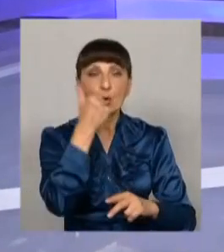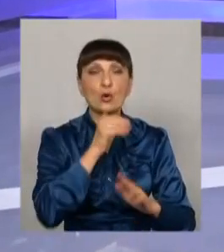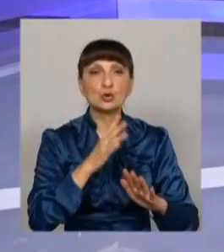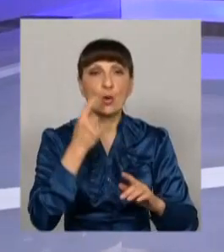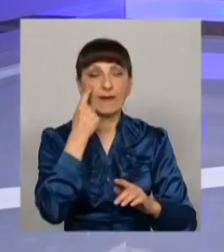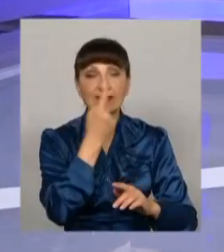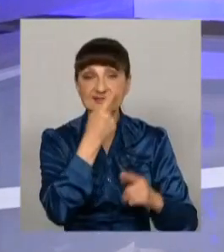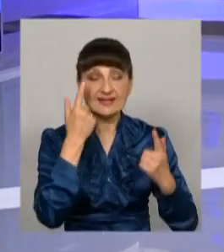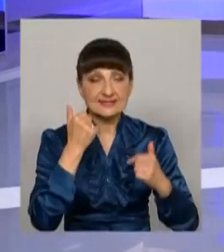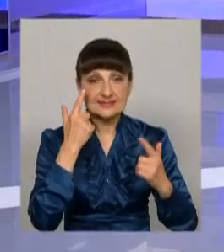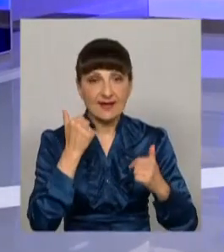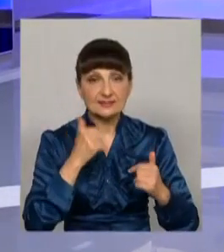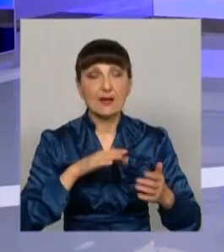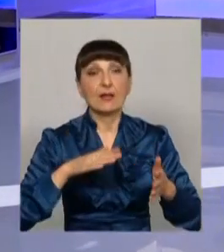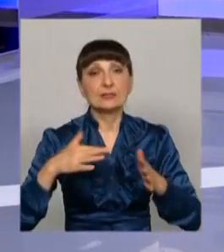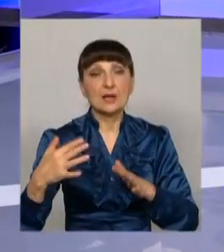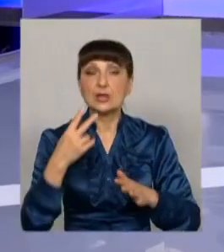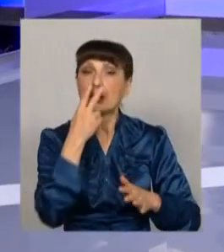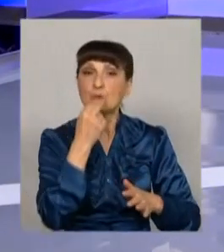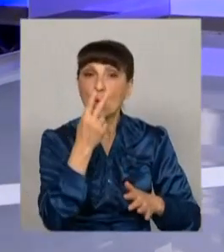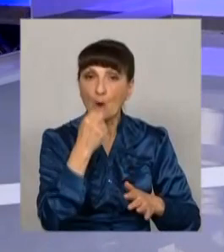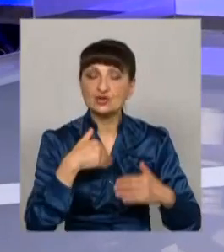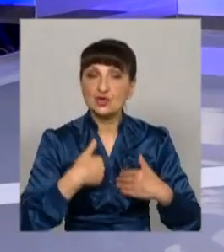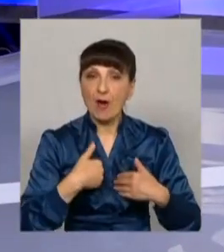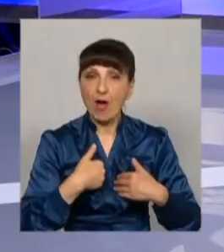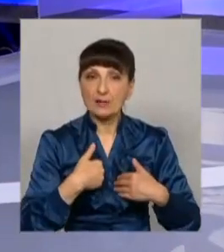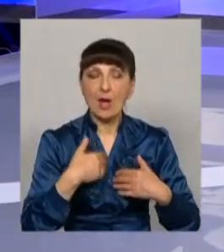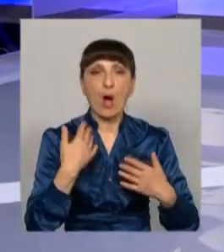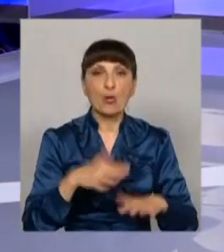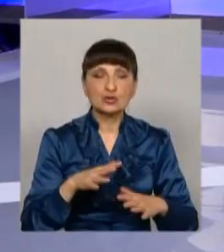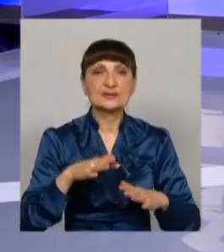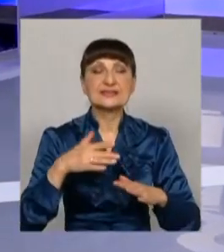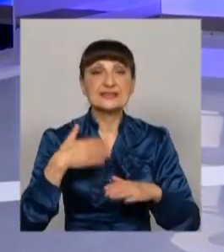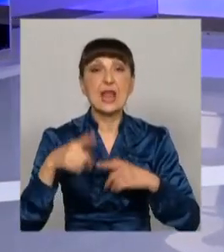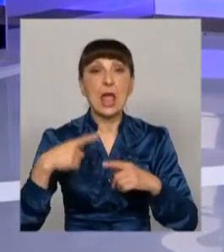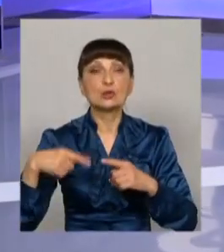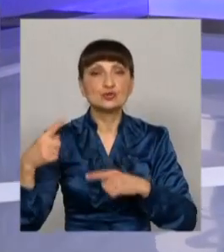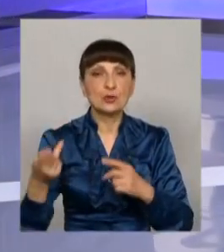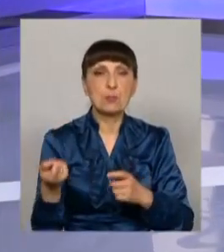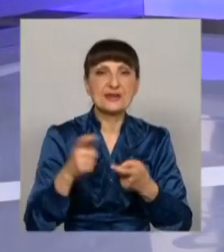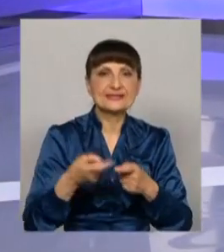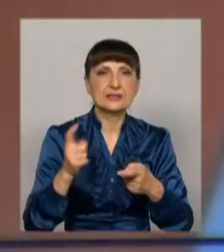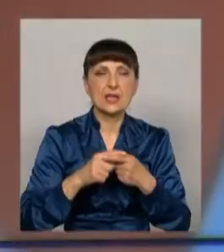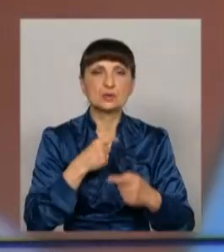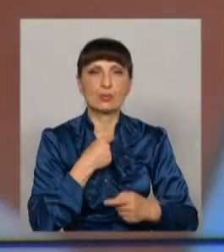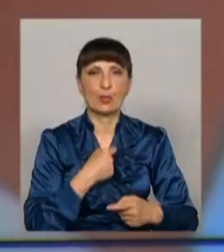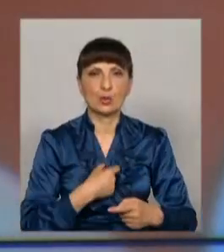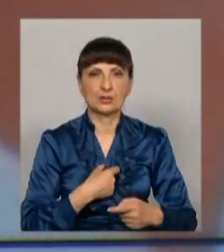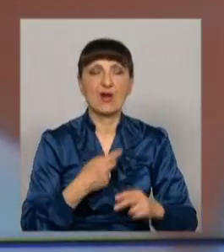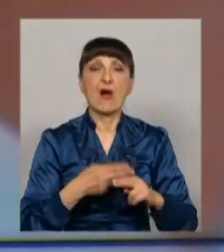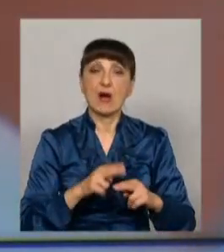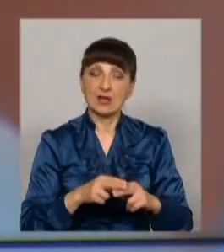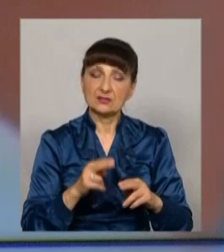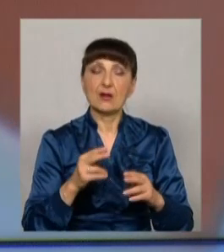глаза слезятся или нос чихает, но уже на второй, на третий год присоединяются бронхи, а это